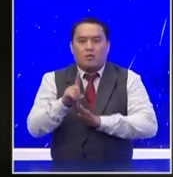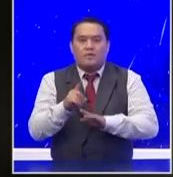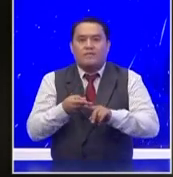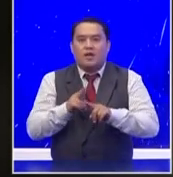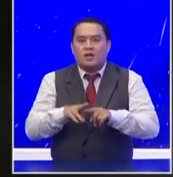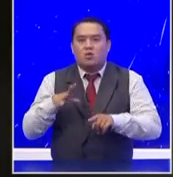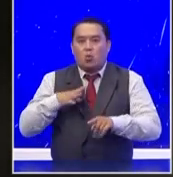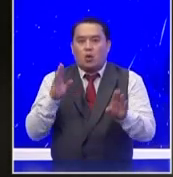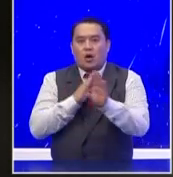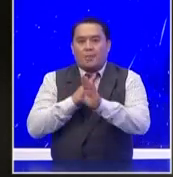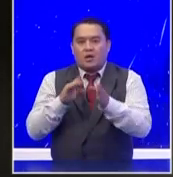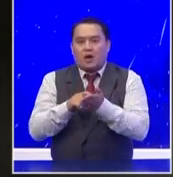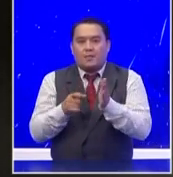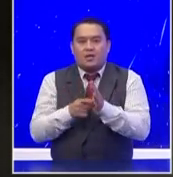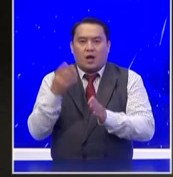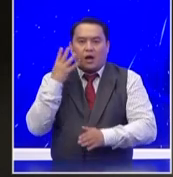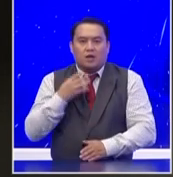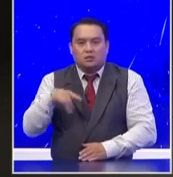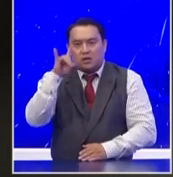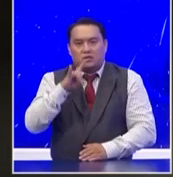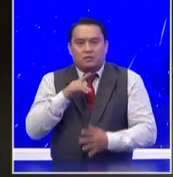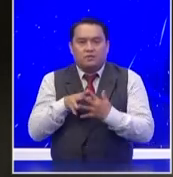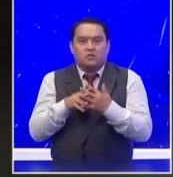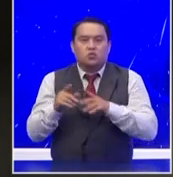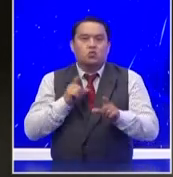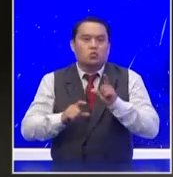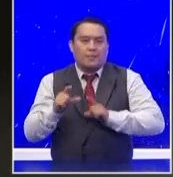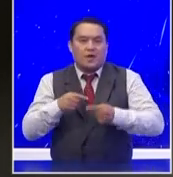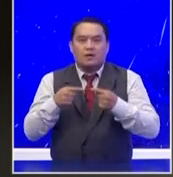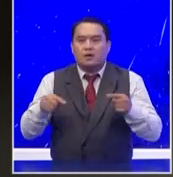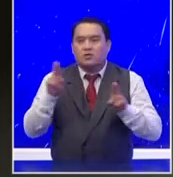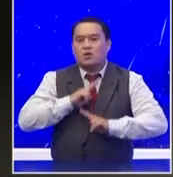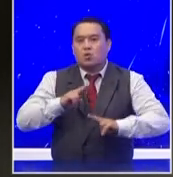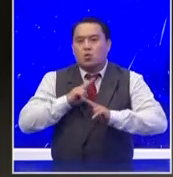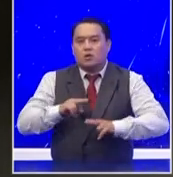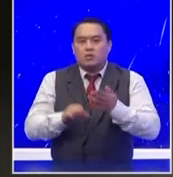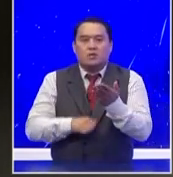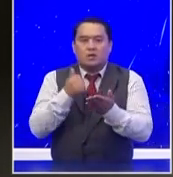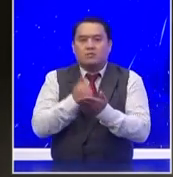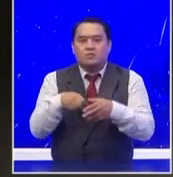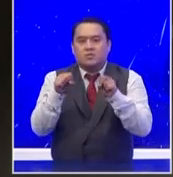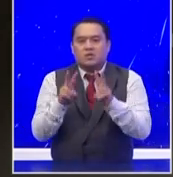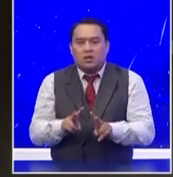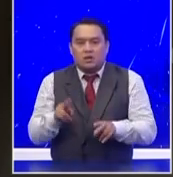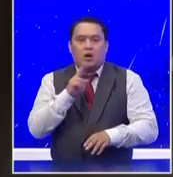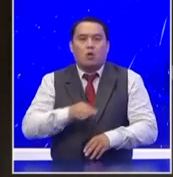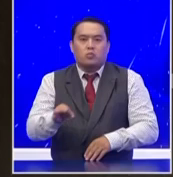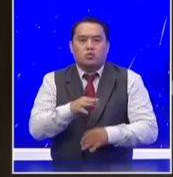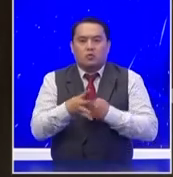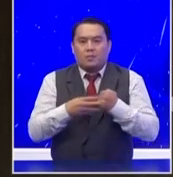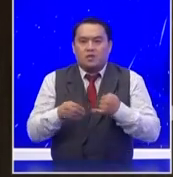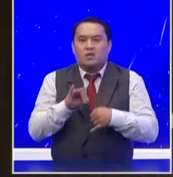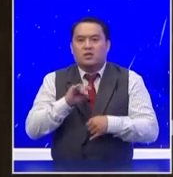вегетационных и климатических кабинетов Казахского сельскохозяйственного института. В разные годы работал главным специалистом областной